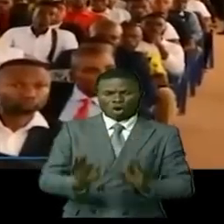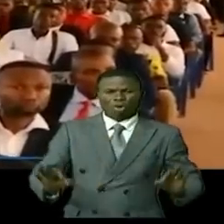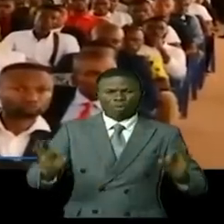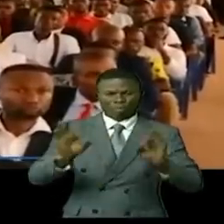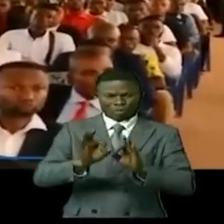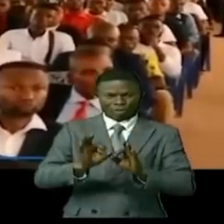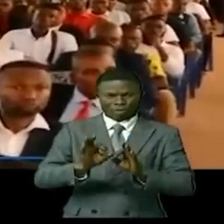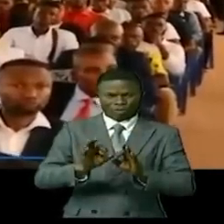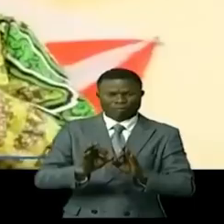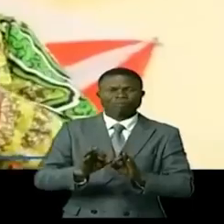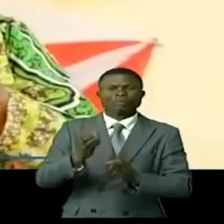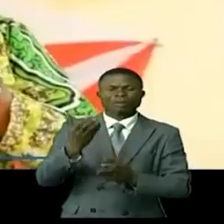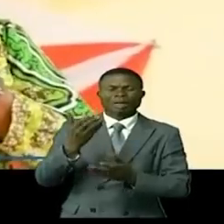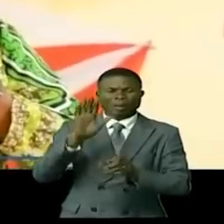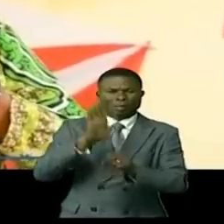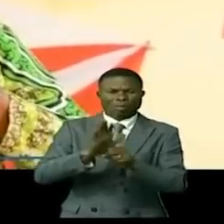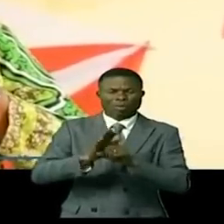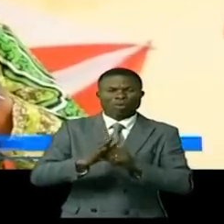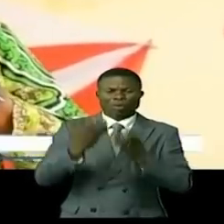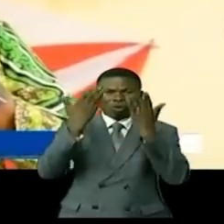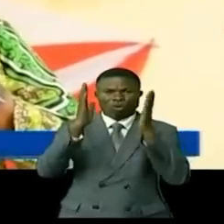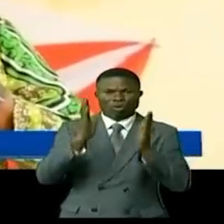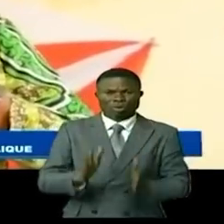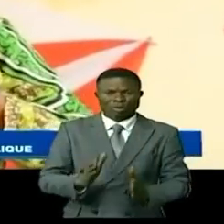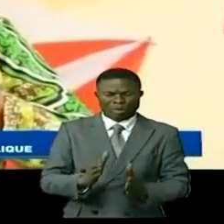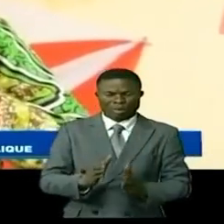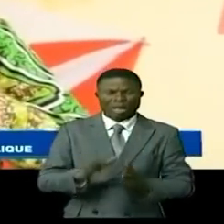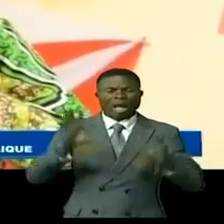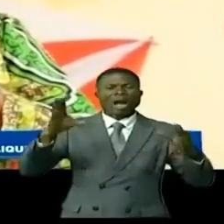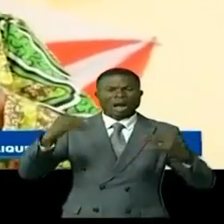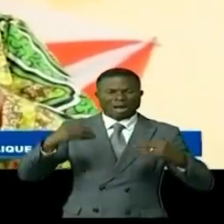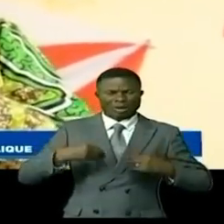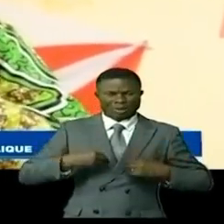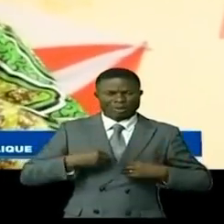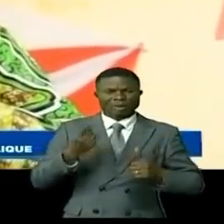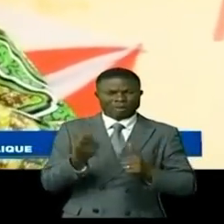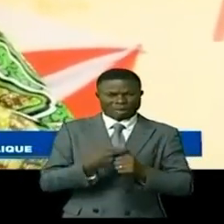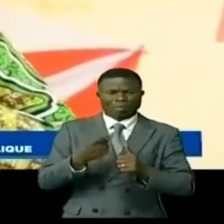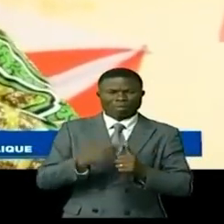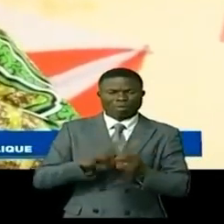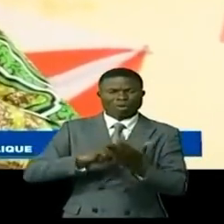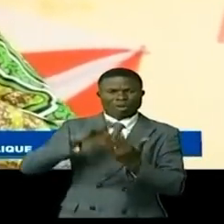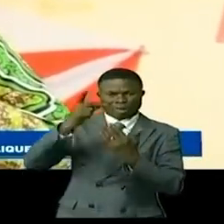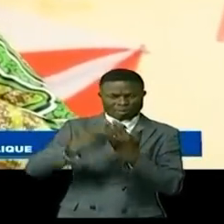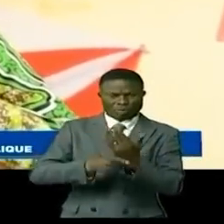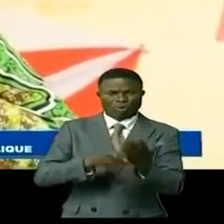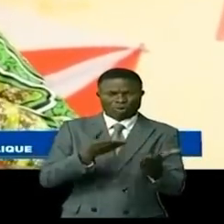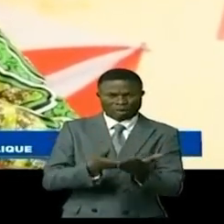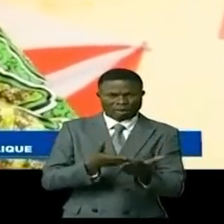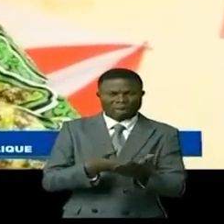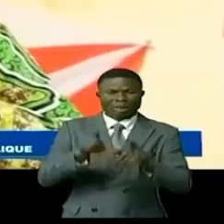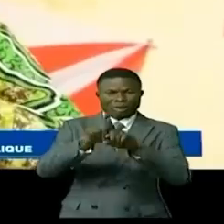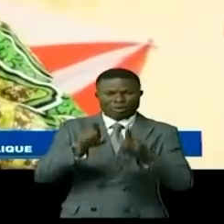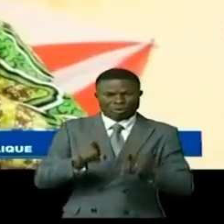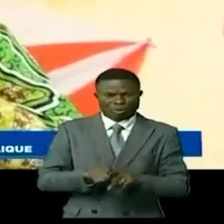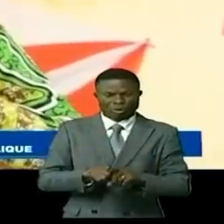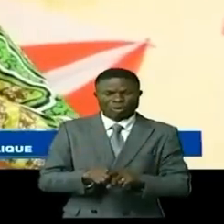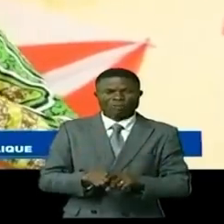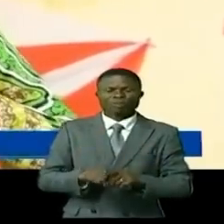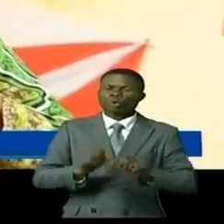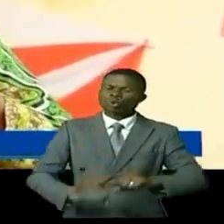La crème intellectuelle de pouvoir s'approprier d'abord le projet et de